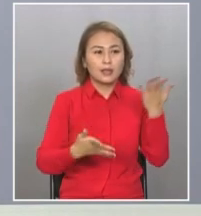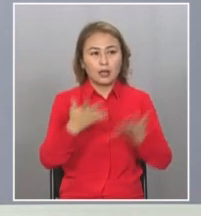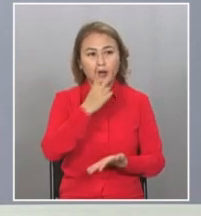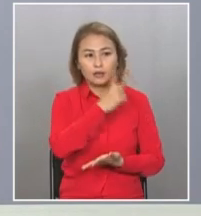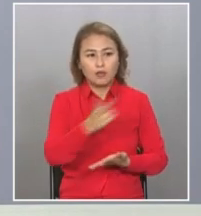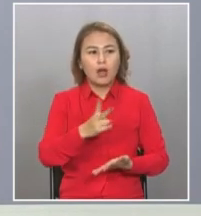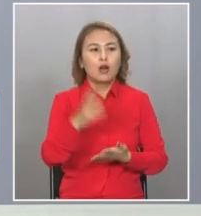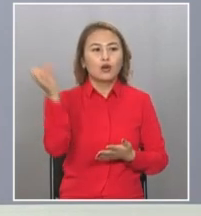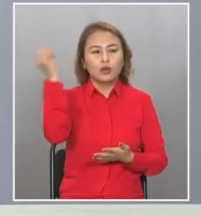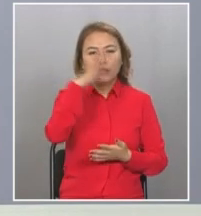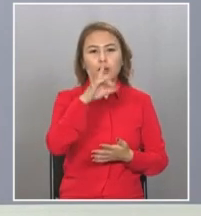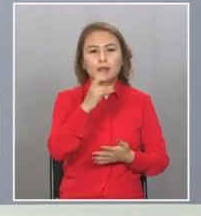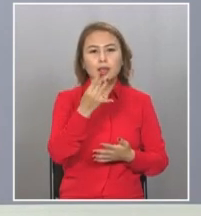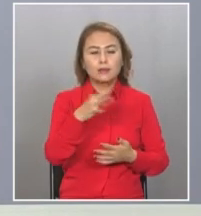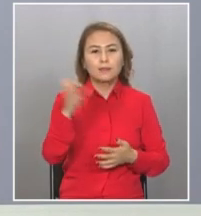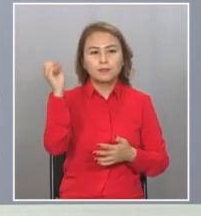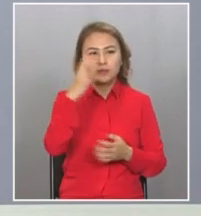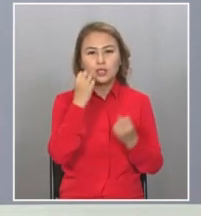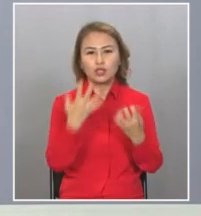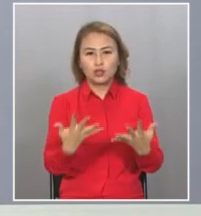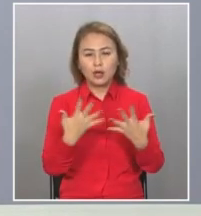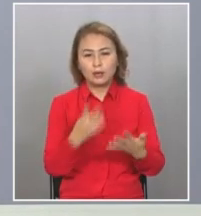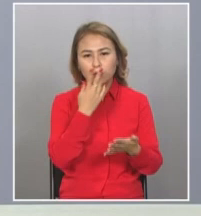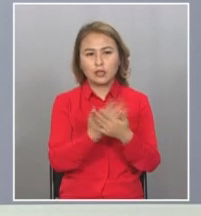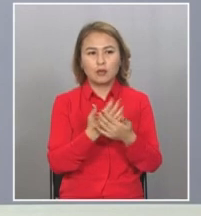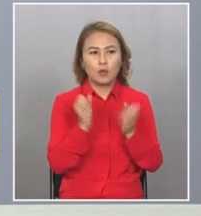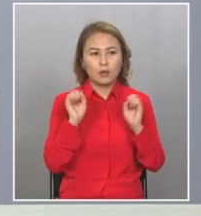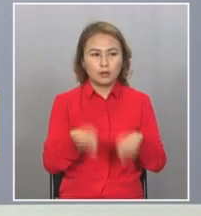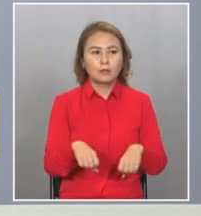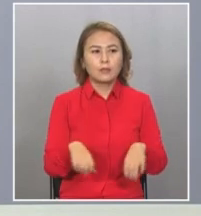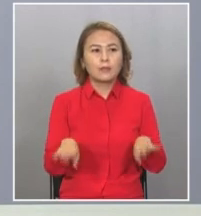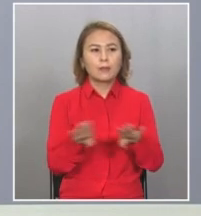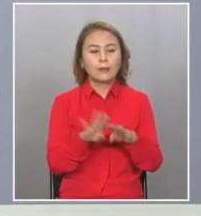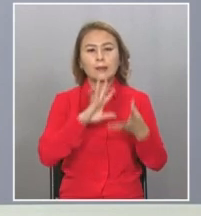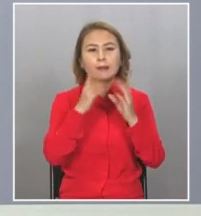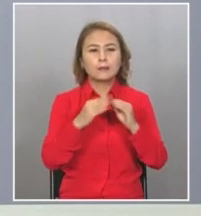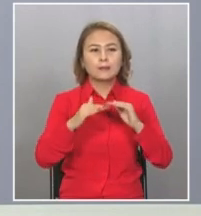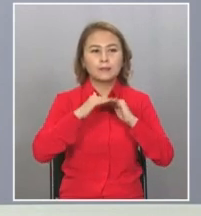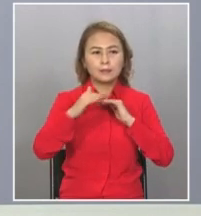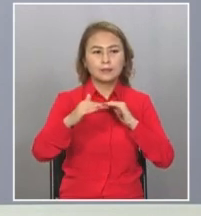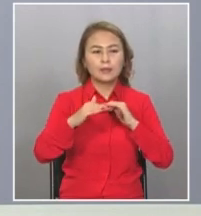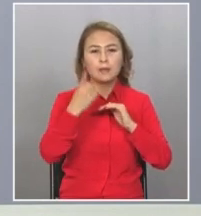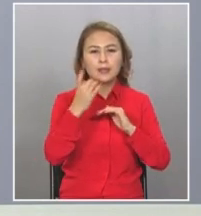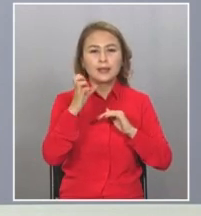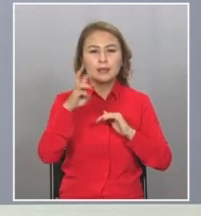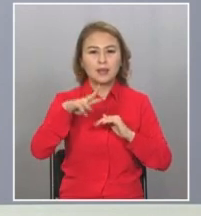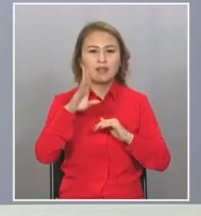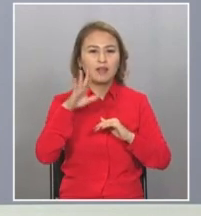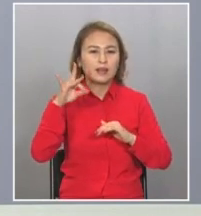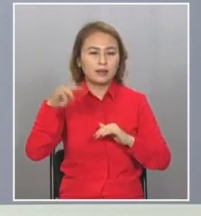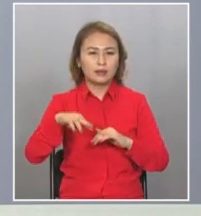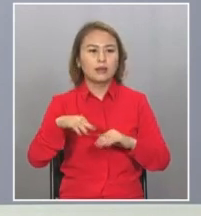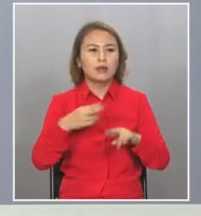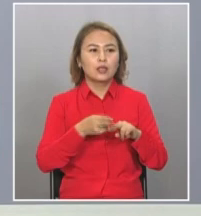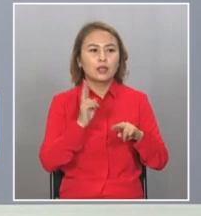болсақ, күн радиациясы жылу мен жарық энергиясының көзікені белгілі. Ол көлденен жер бетінің 1 сантиметр квадрат бөлігіне